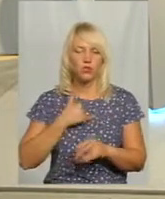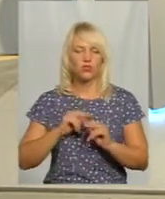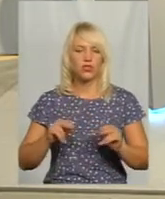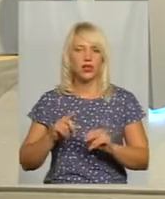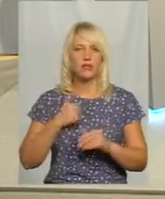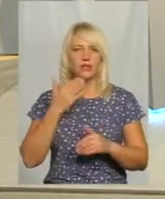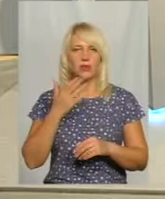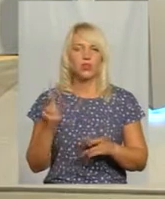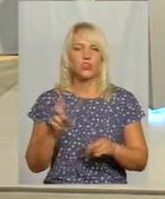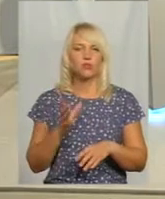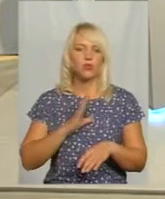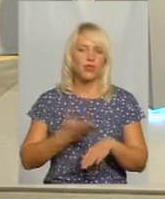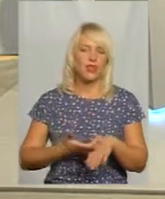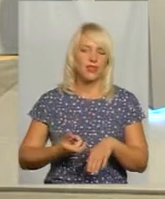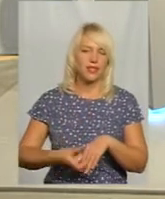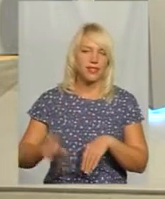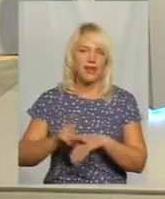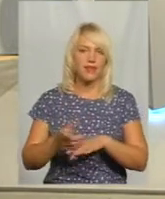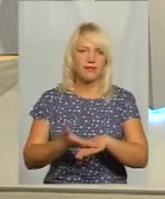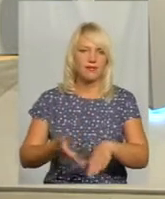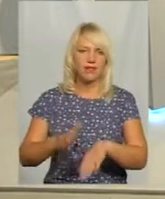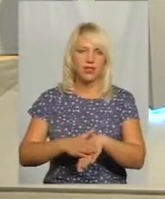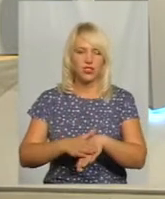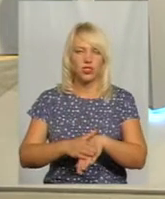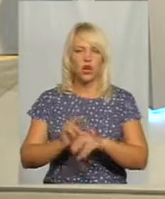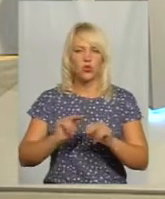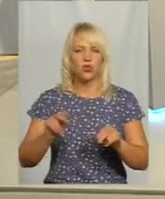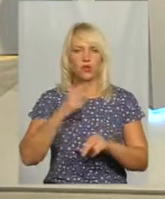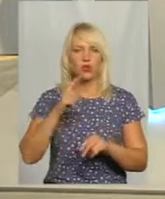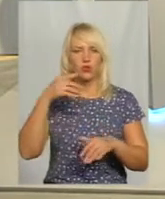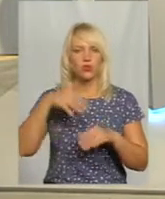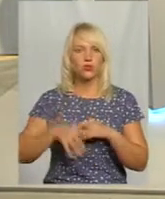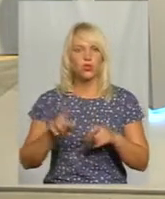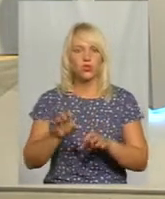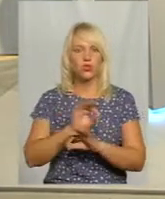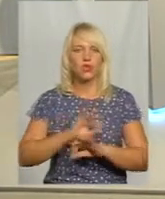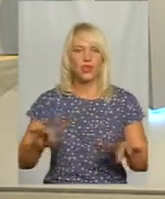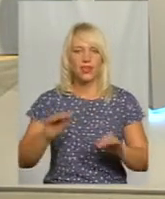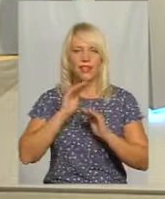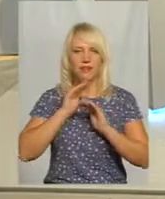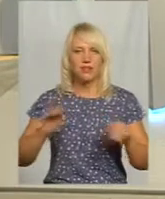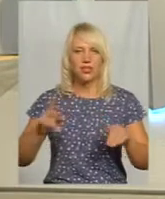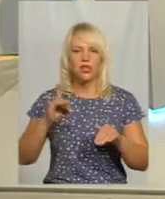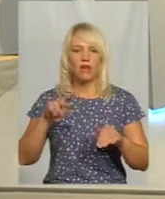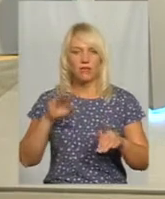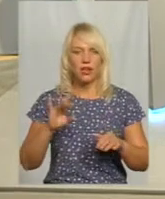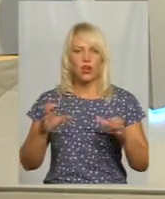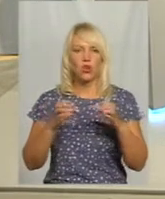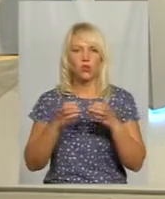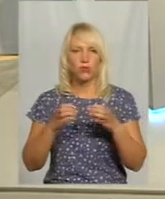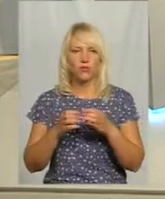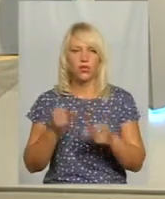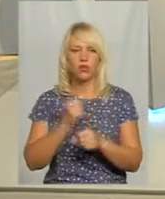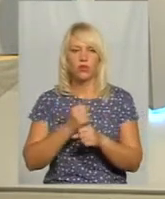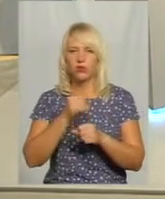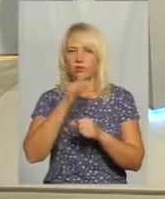запитуємо, з чим було найтяжче? А вони кажуть, зрозуміти, що ідеальної тиші при груповій роботі в класі бути